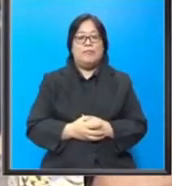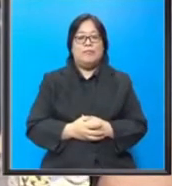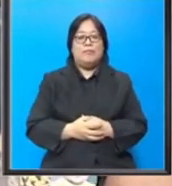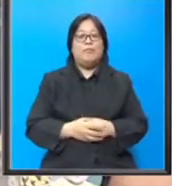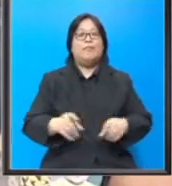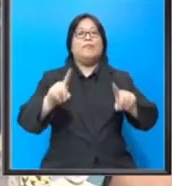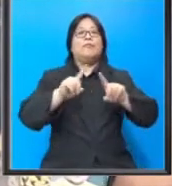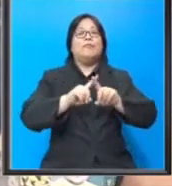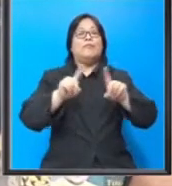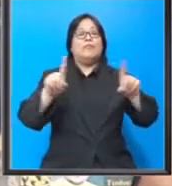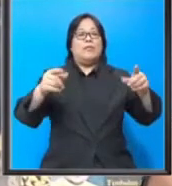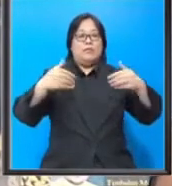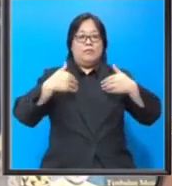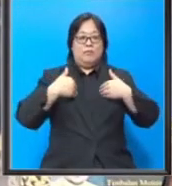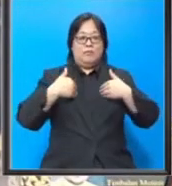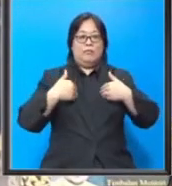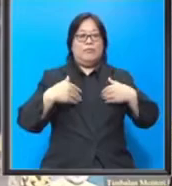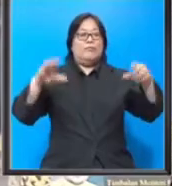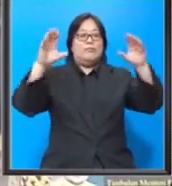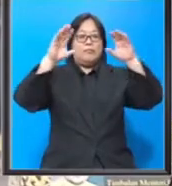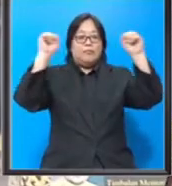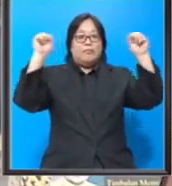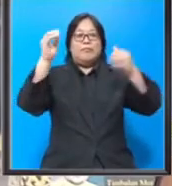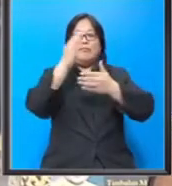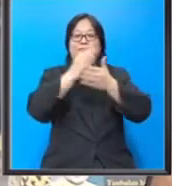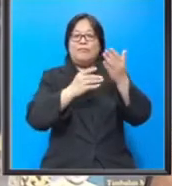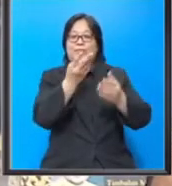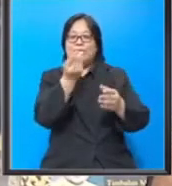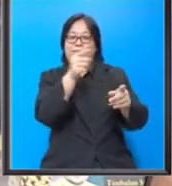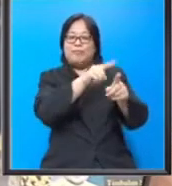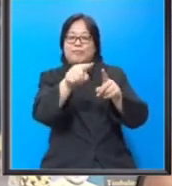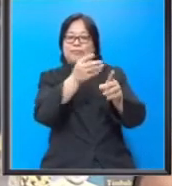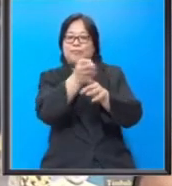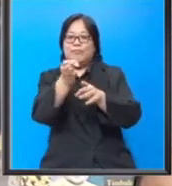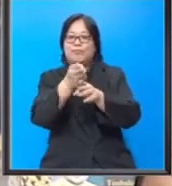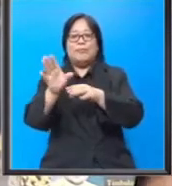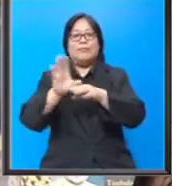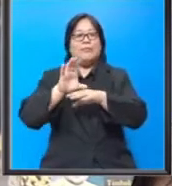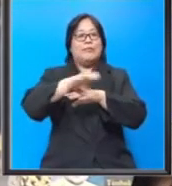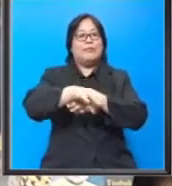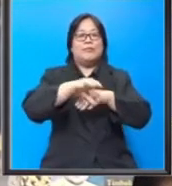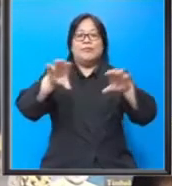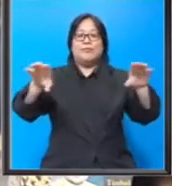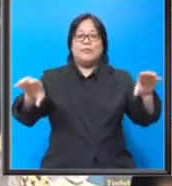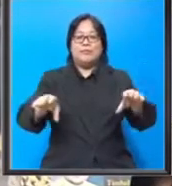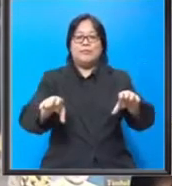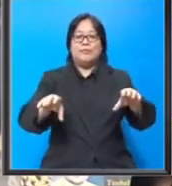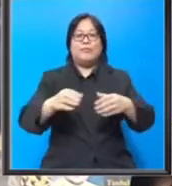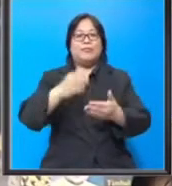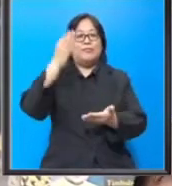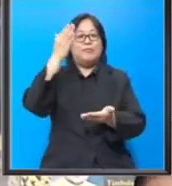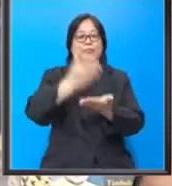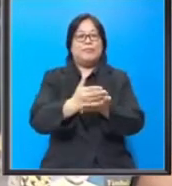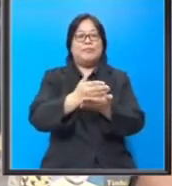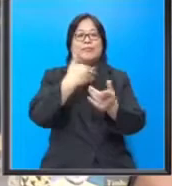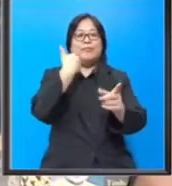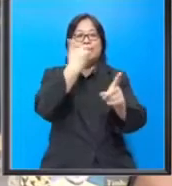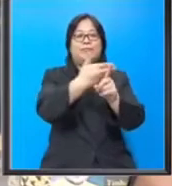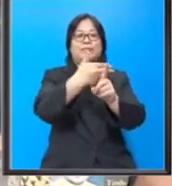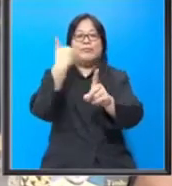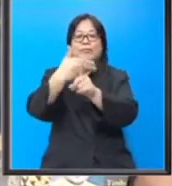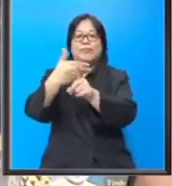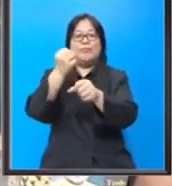walaubagaimanapun terdapat juga majikan dalam sektor-sektor tertentu yang terpaksa melaksanakan pemberhentian